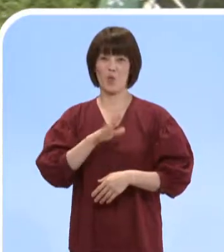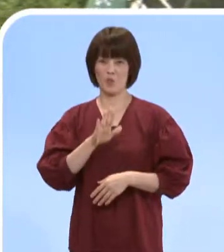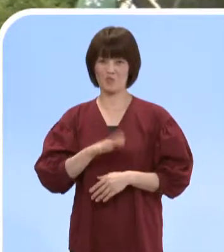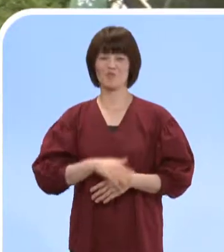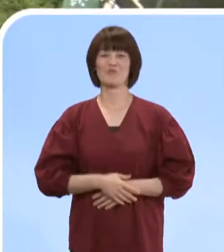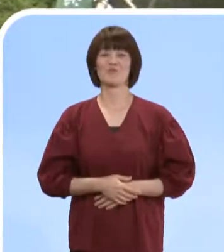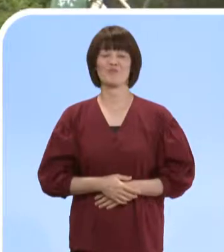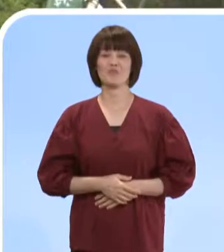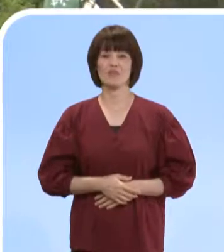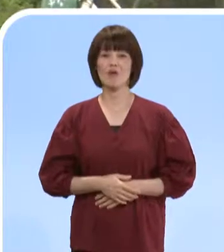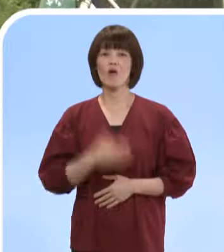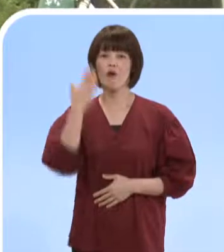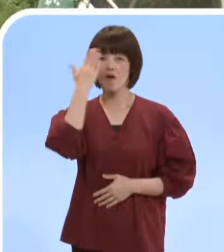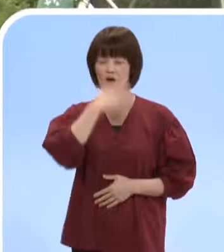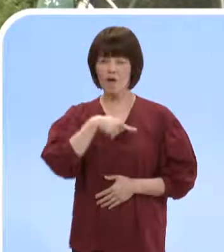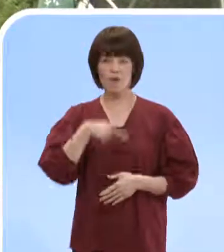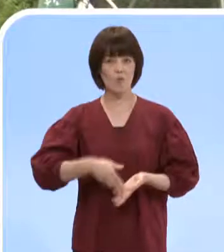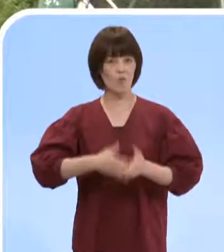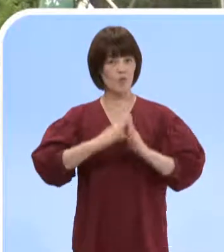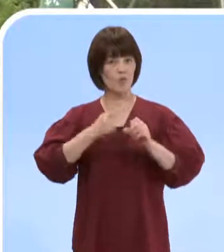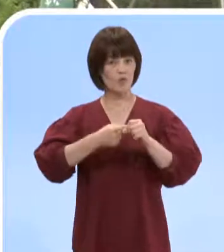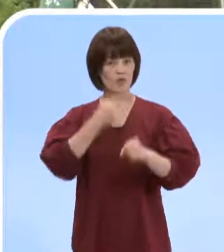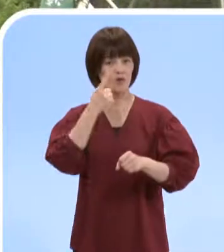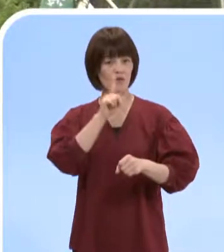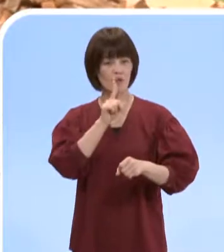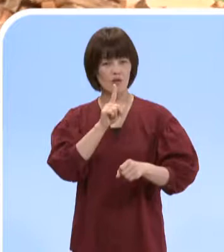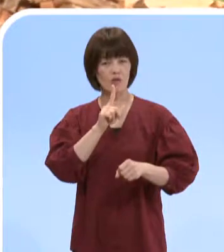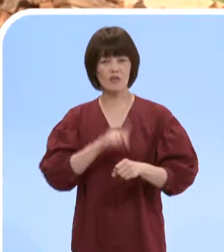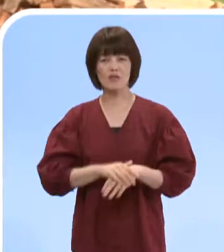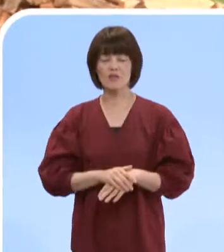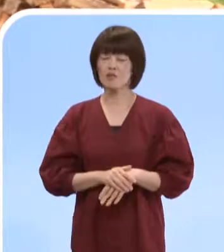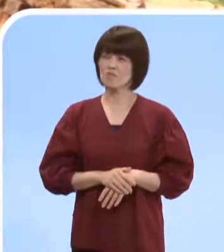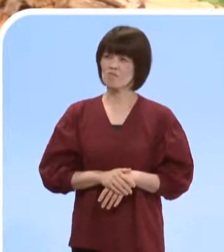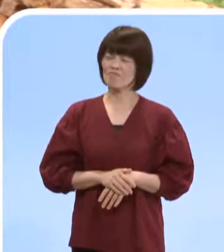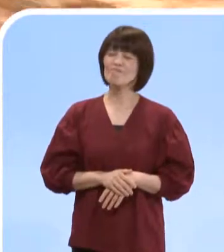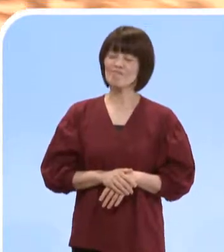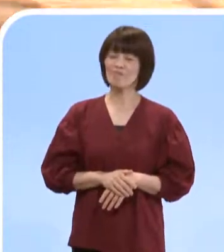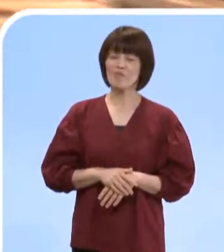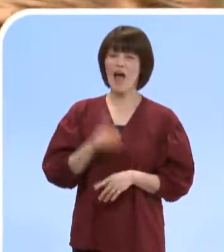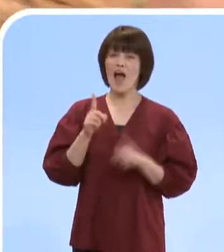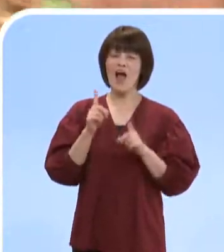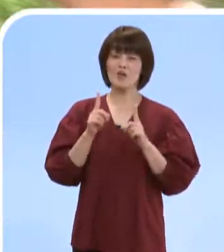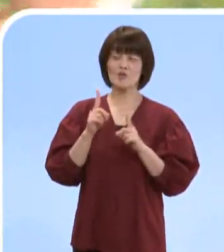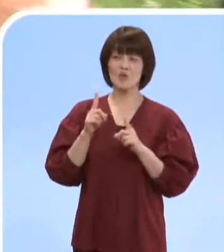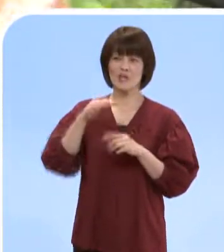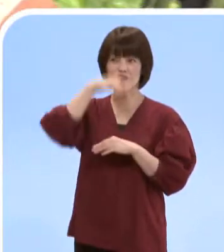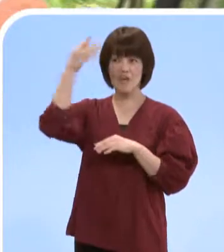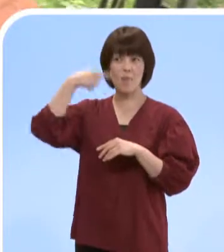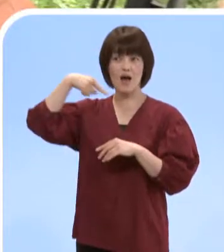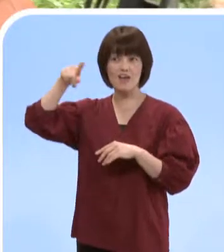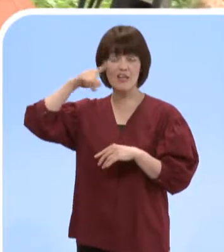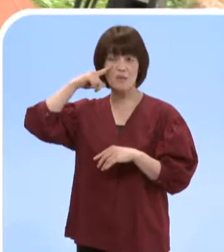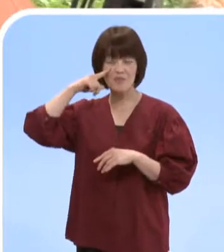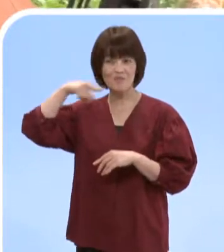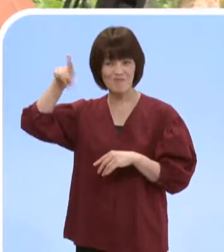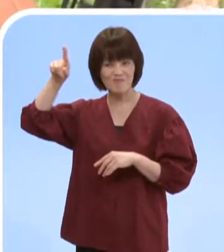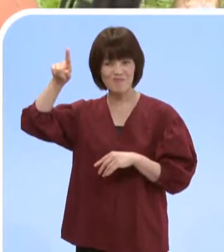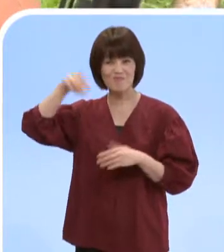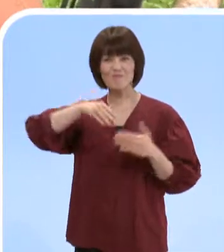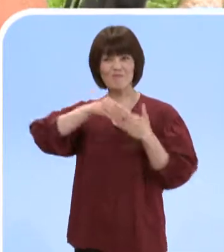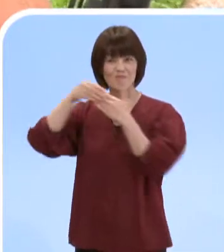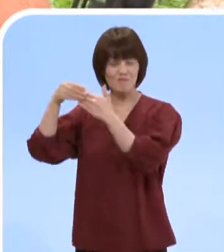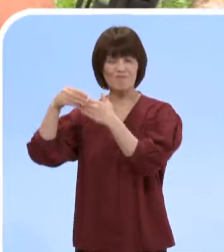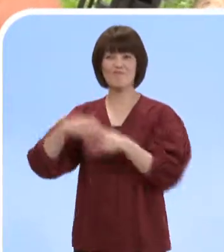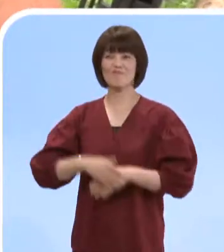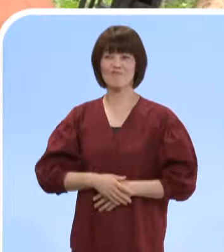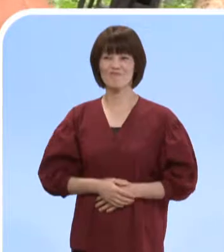所。 なぜこの木の駅っていうのができたんですか？ 何言ってたやろ、まあ一回山入ってもらいましょうか。どんなになってる